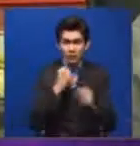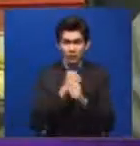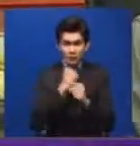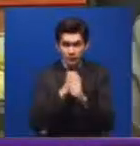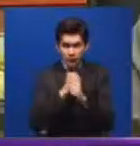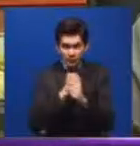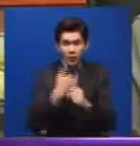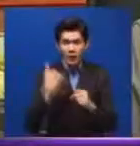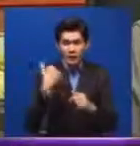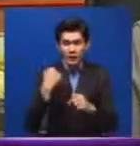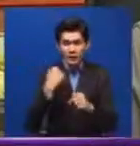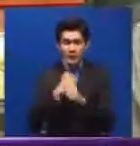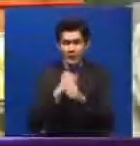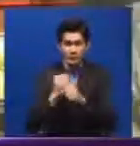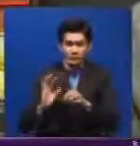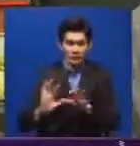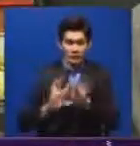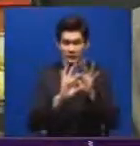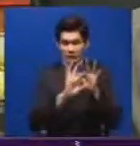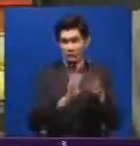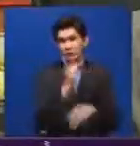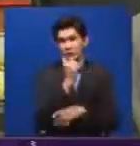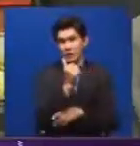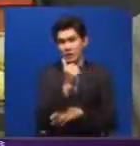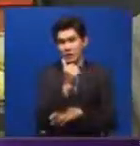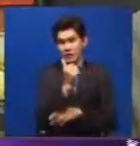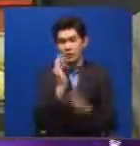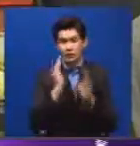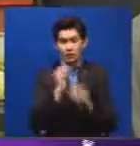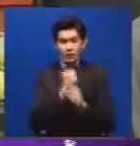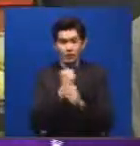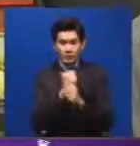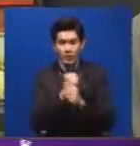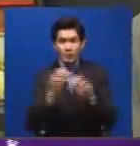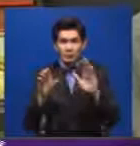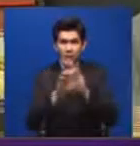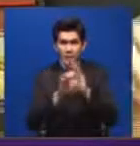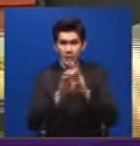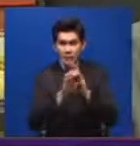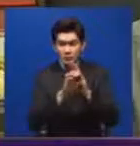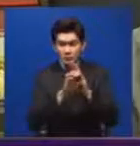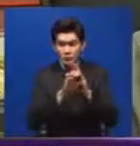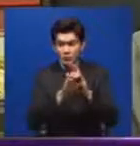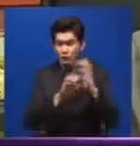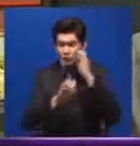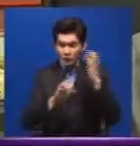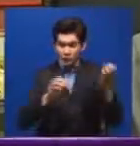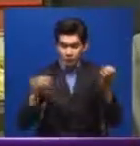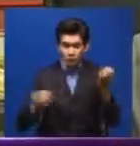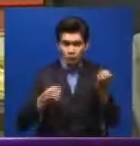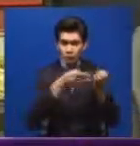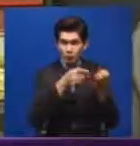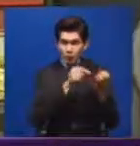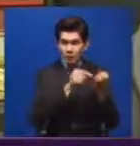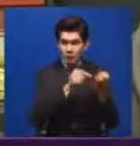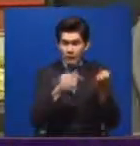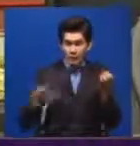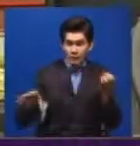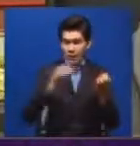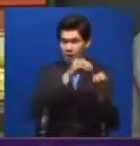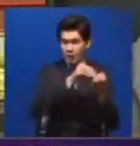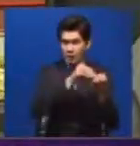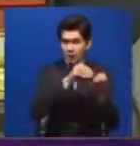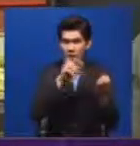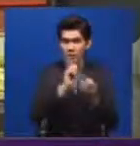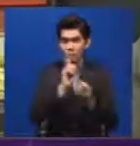พนะครับเพื่อที่จูนเข้ามาให้ตรงกันทางเจ้าหน้าที่เราเนี่ยก็จะส่งภาพนะครับที่จะกลับเข้าไปสู่ยังมือถือสมาร์